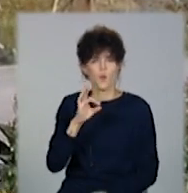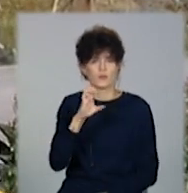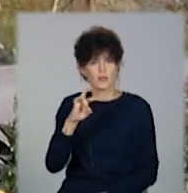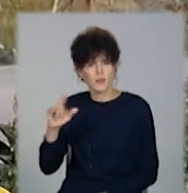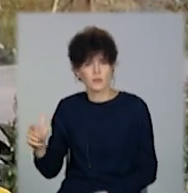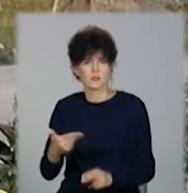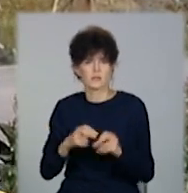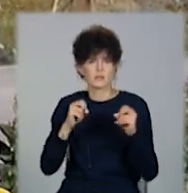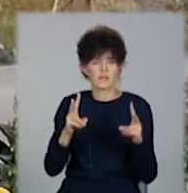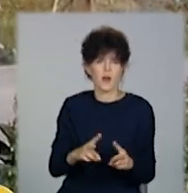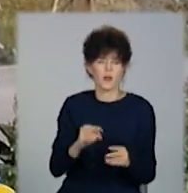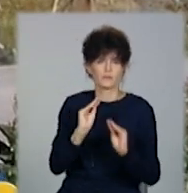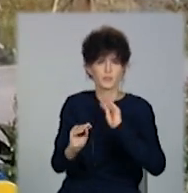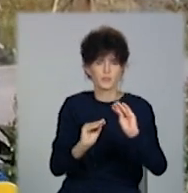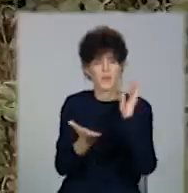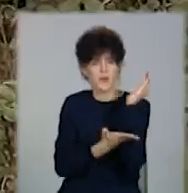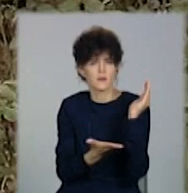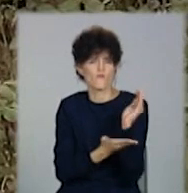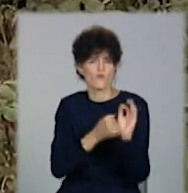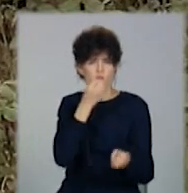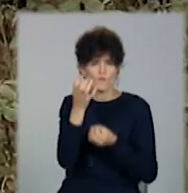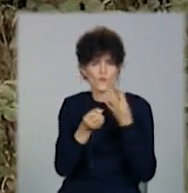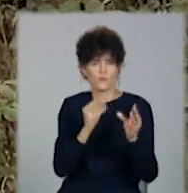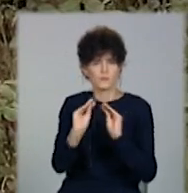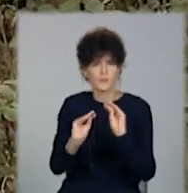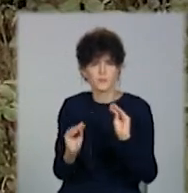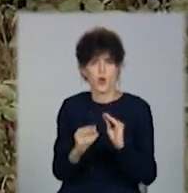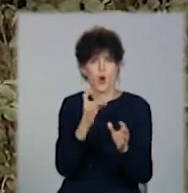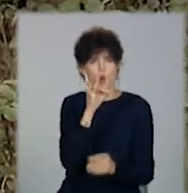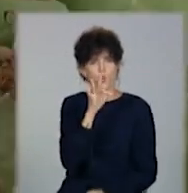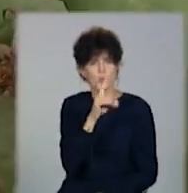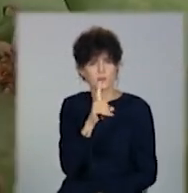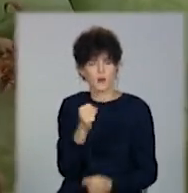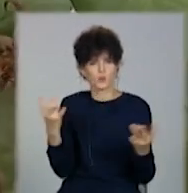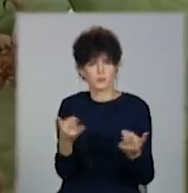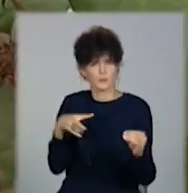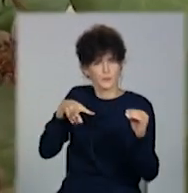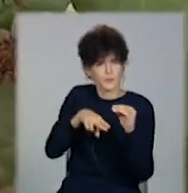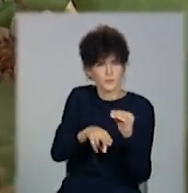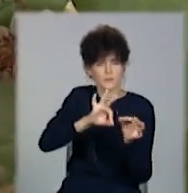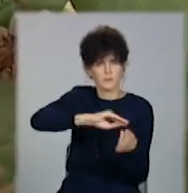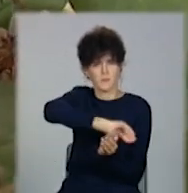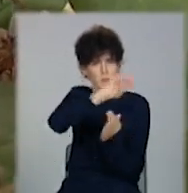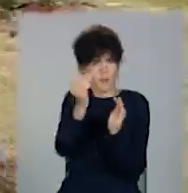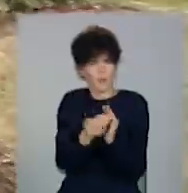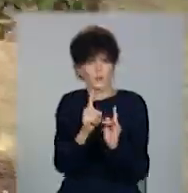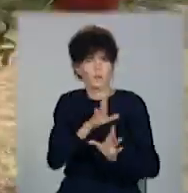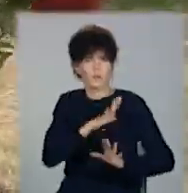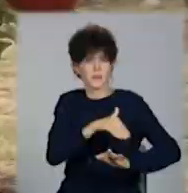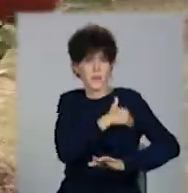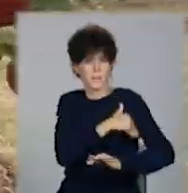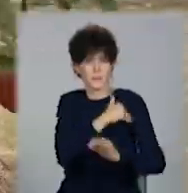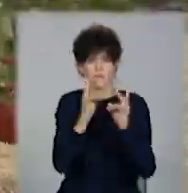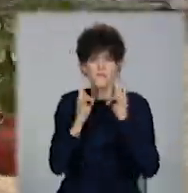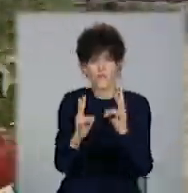і декоративних дерев та кущів. Троянди варто обрізати і підгортувати, щоб низькі температури не зашкодили